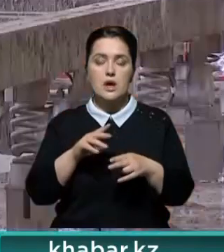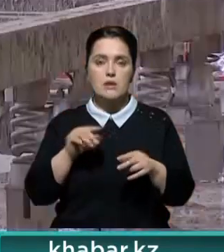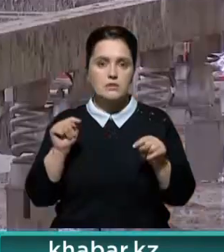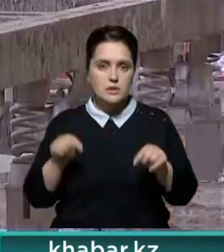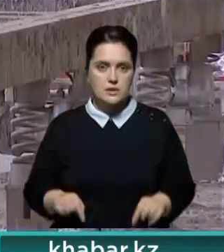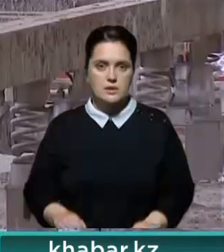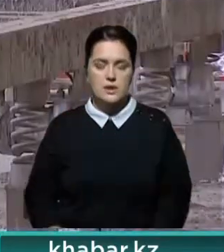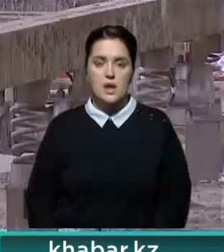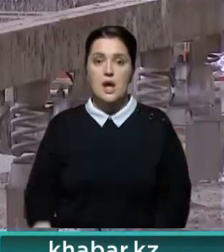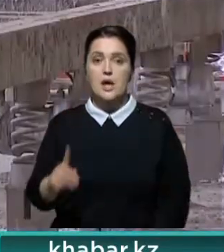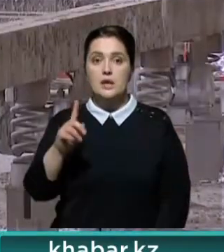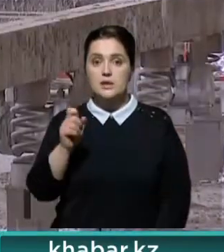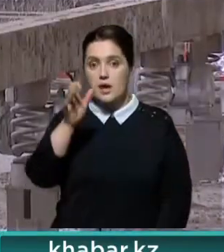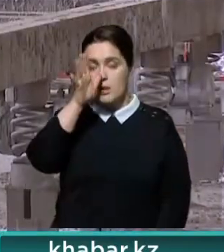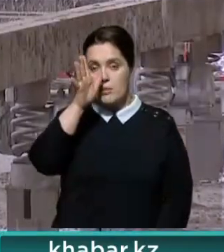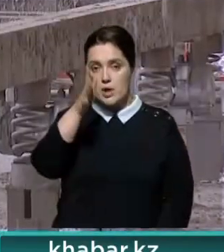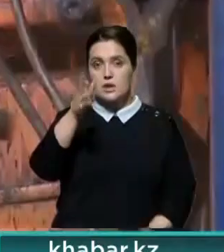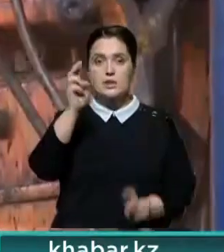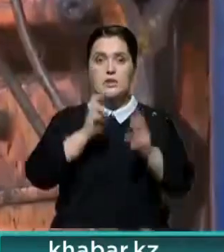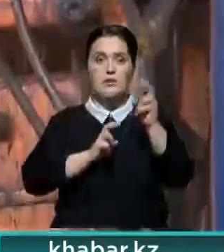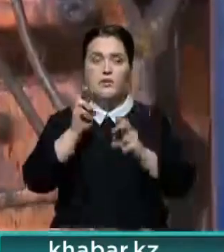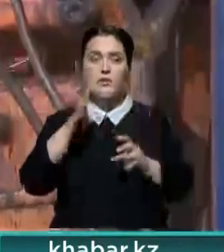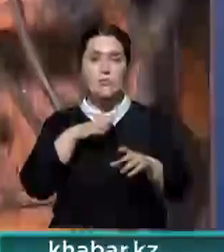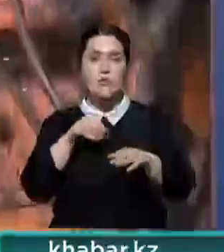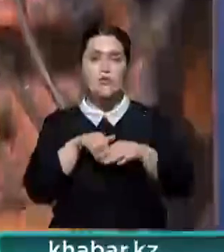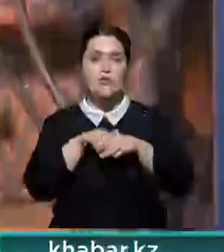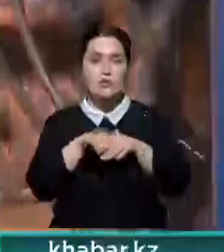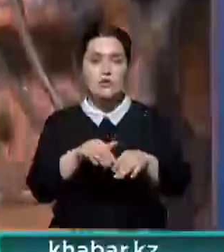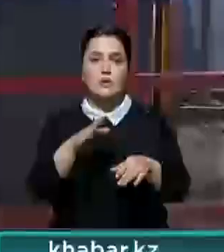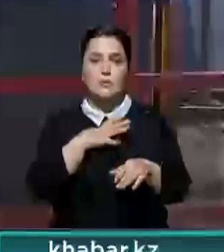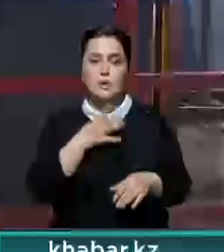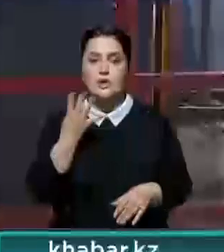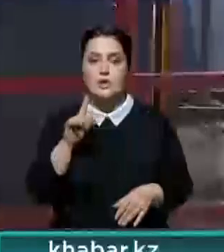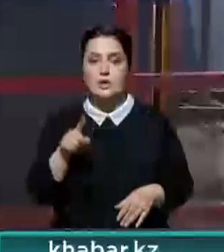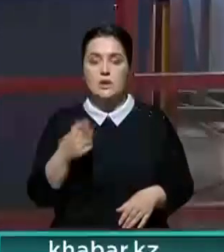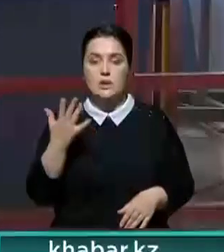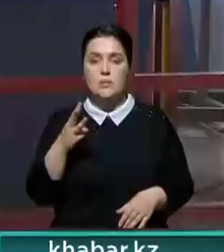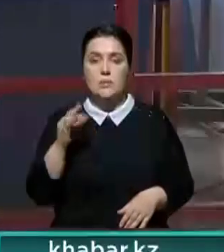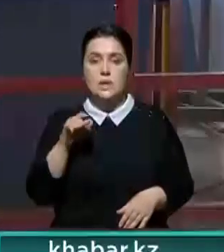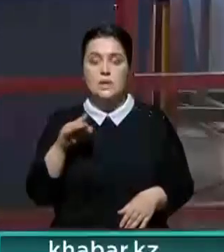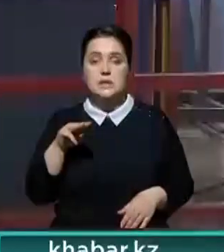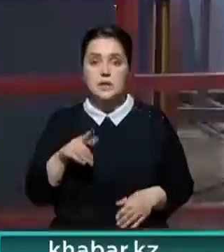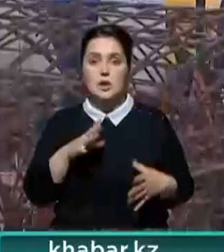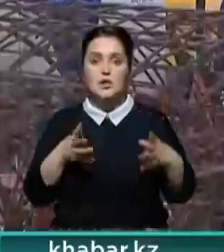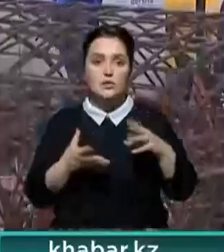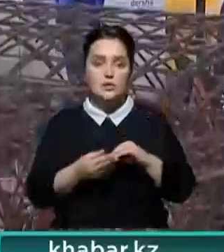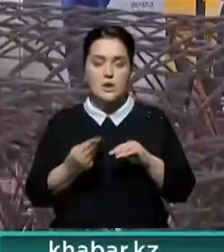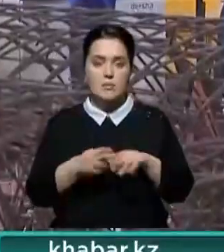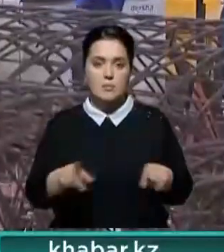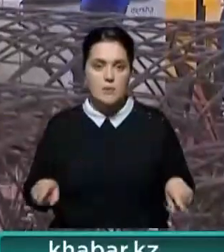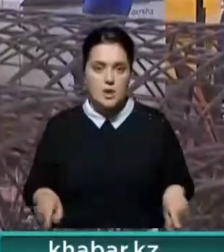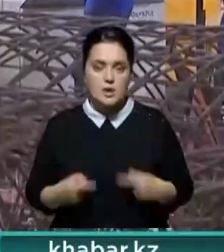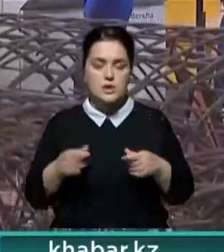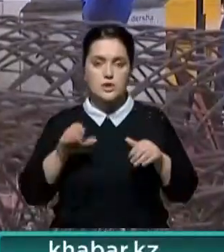здесь только за последние пять лет на заводе было вложено в производство больше четырех с половиной миллиардов тенге результат развития предприятия